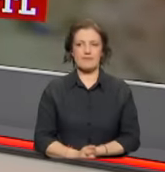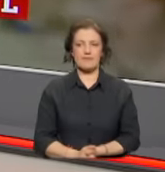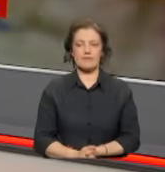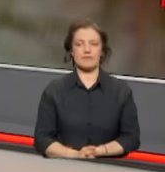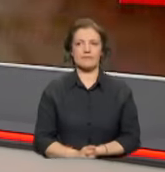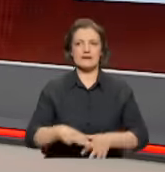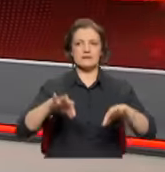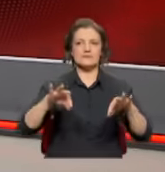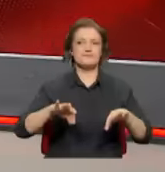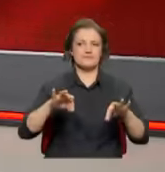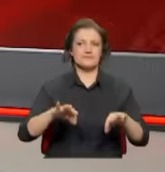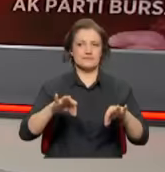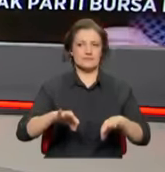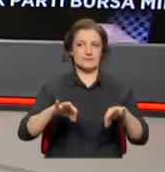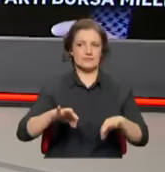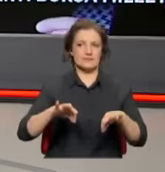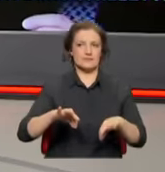Evet. Şimdi.